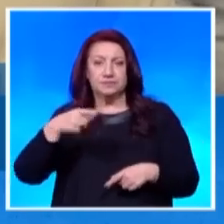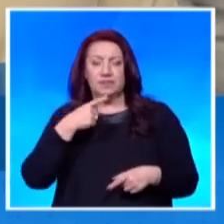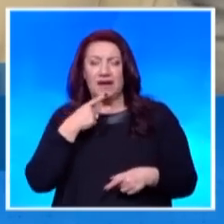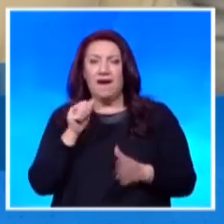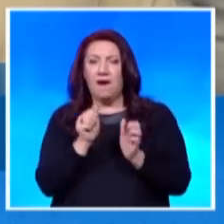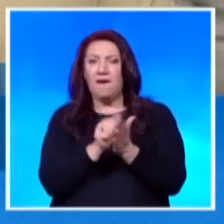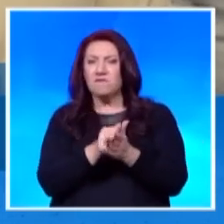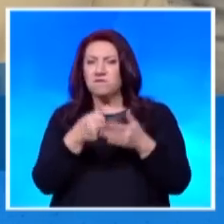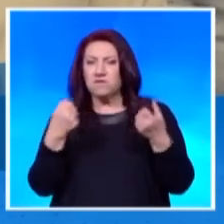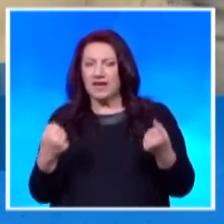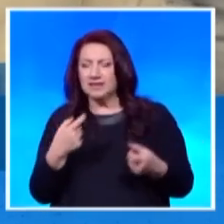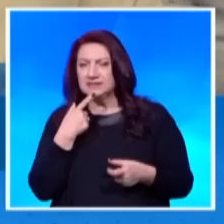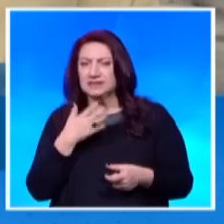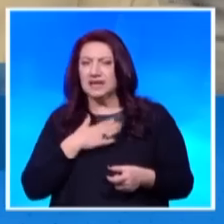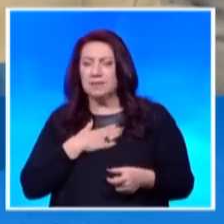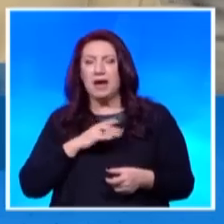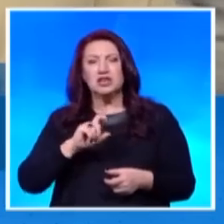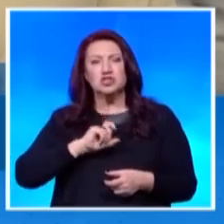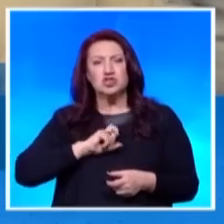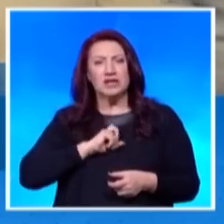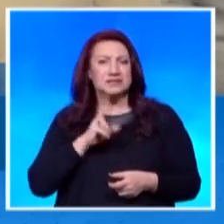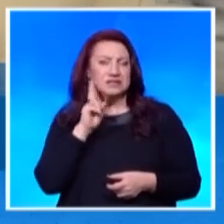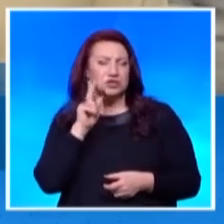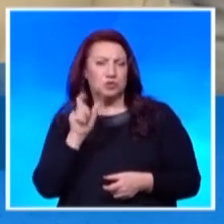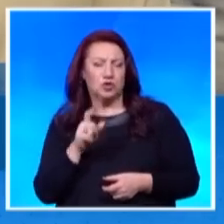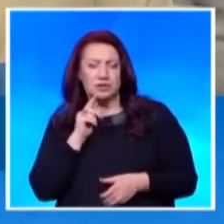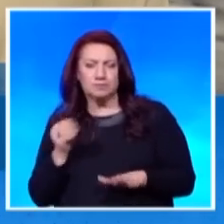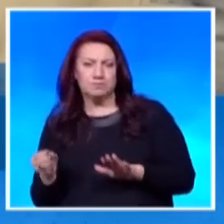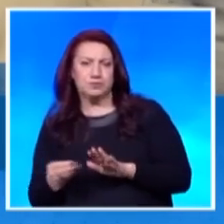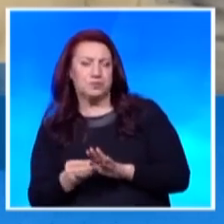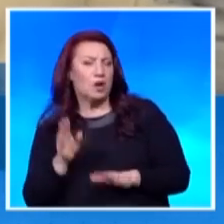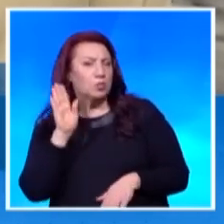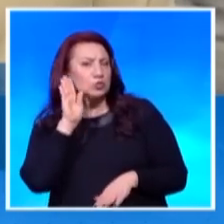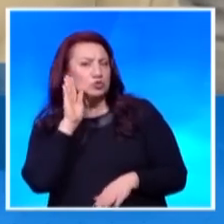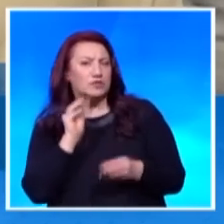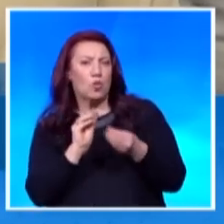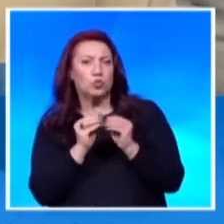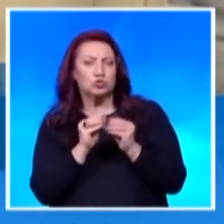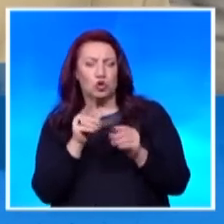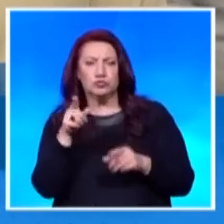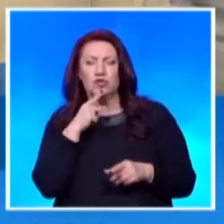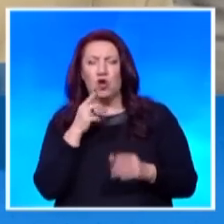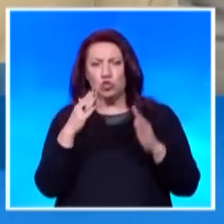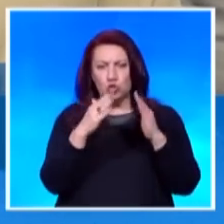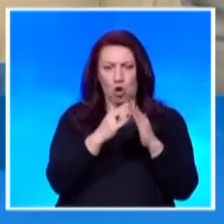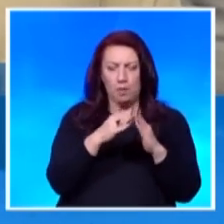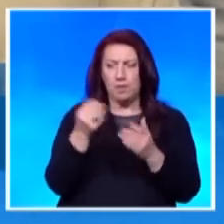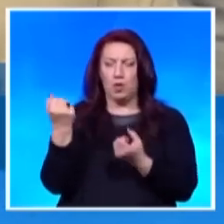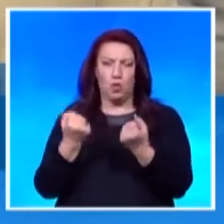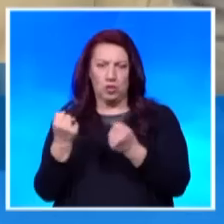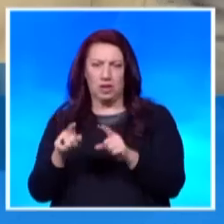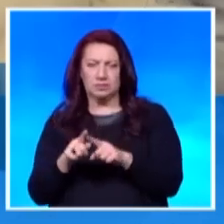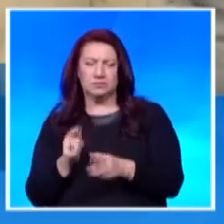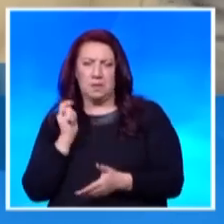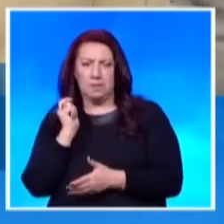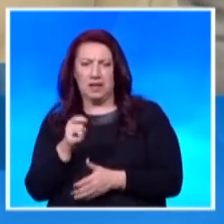детективи, които са поставили подслушвателни устройства в домовете и автомобилите им. И че издателството е плащало на корумпирани полицейски служители,